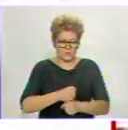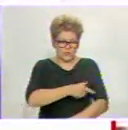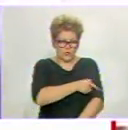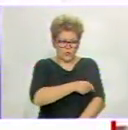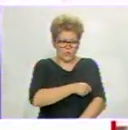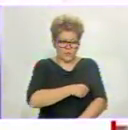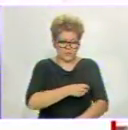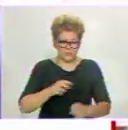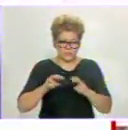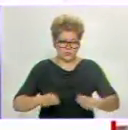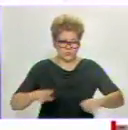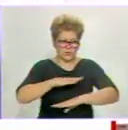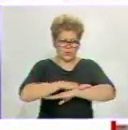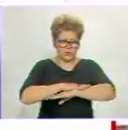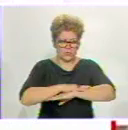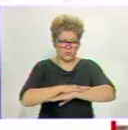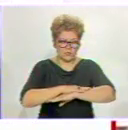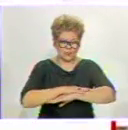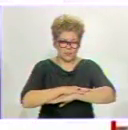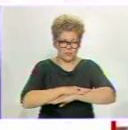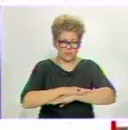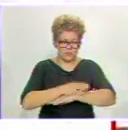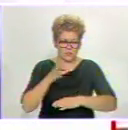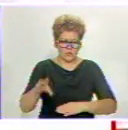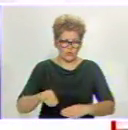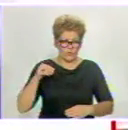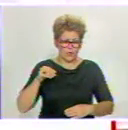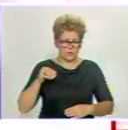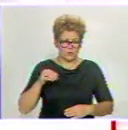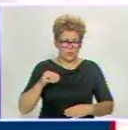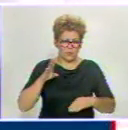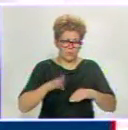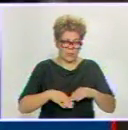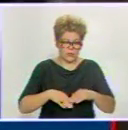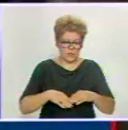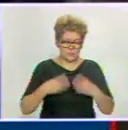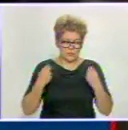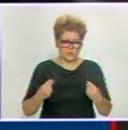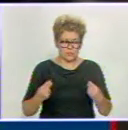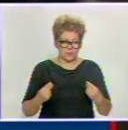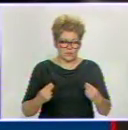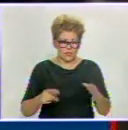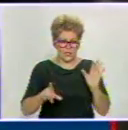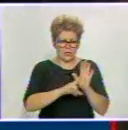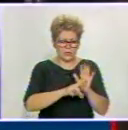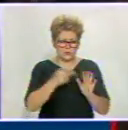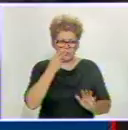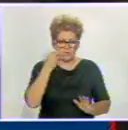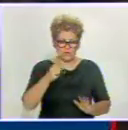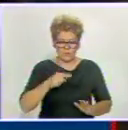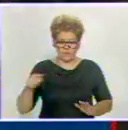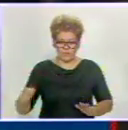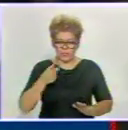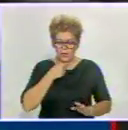Cercetare Disciplinară, astfel încât să fie luate măsurile potrivite în această situație. Deși legea prevede ca anual